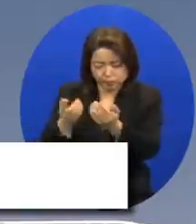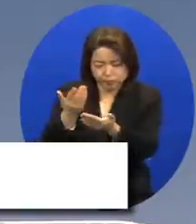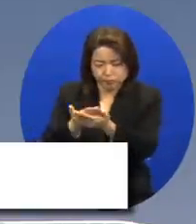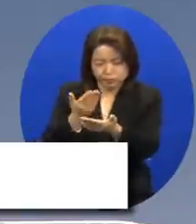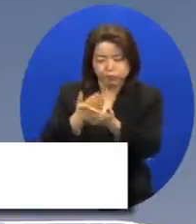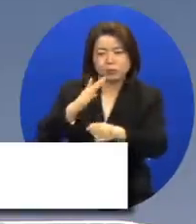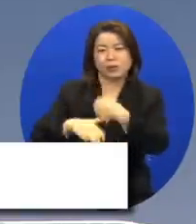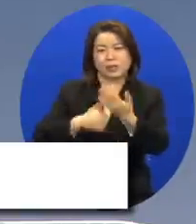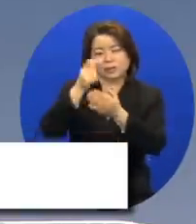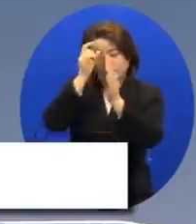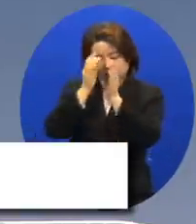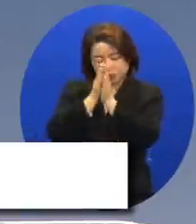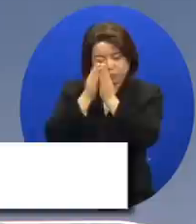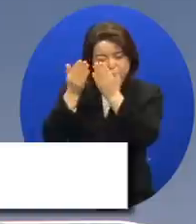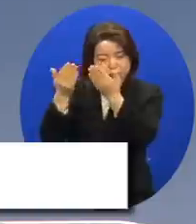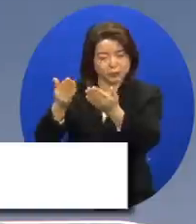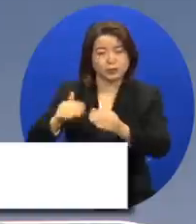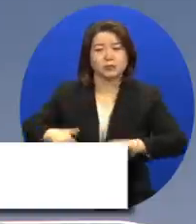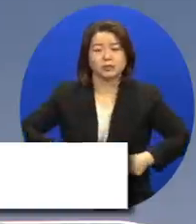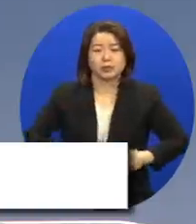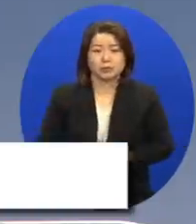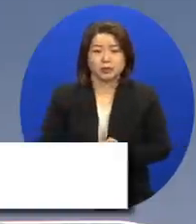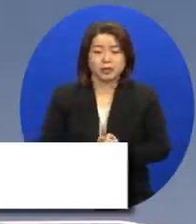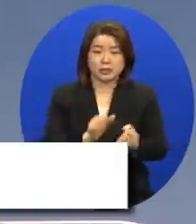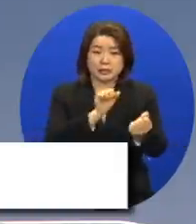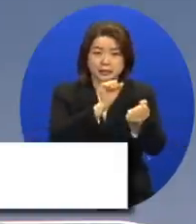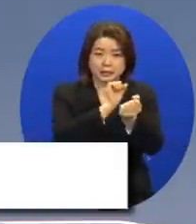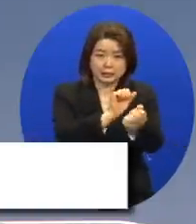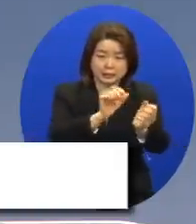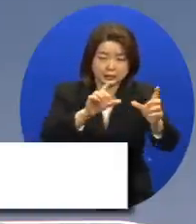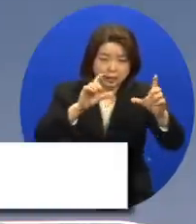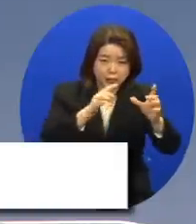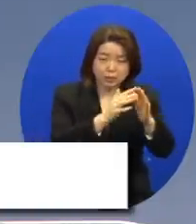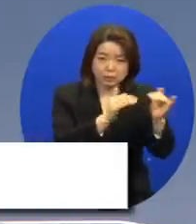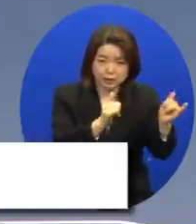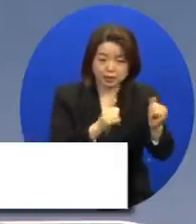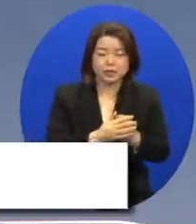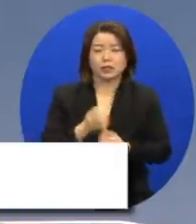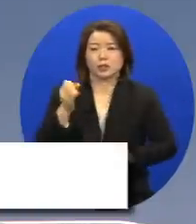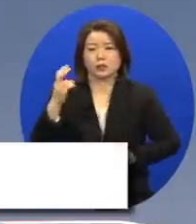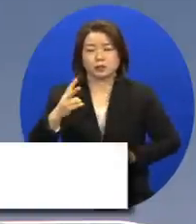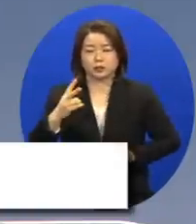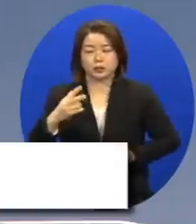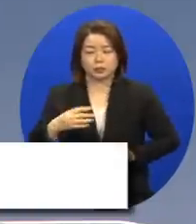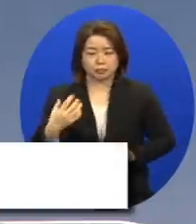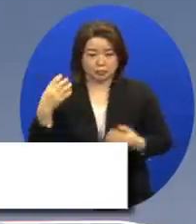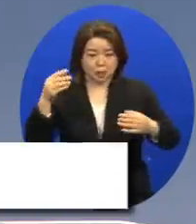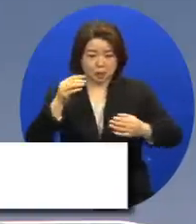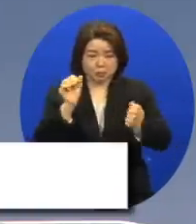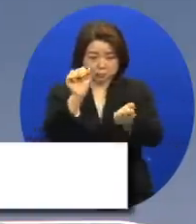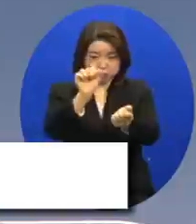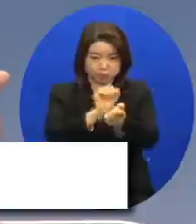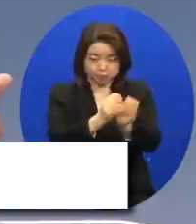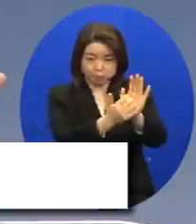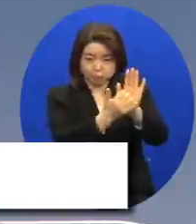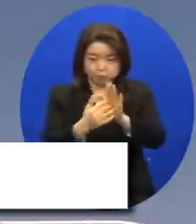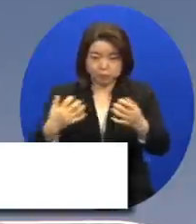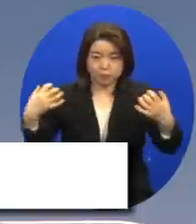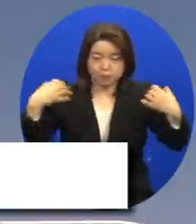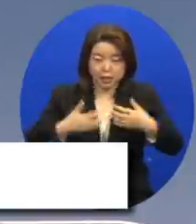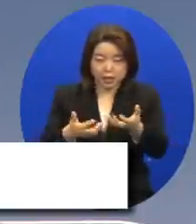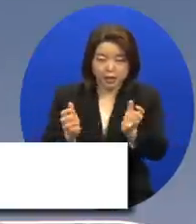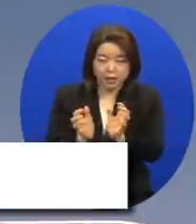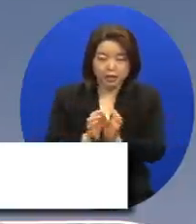하겠습니다 감염 자들은 물론이고 아 복음 당국과 그 공무원들과 의외로 인들의